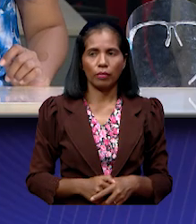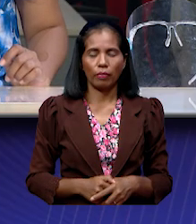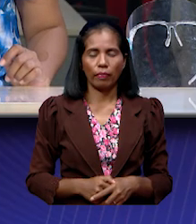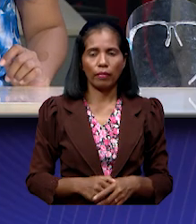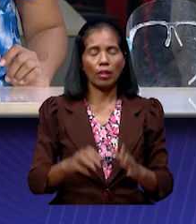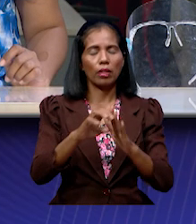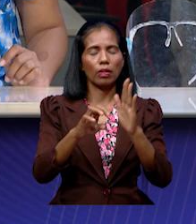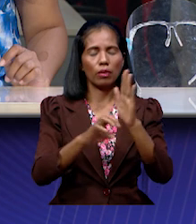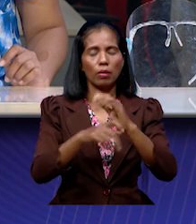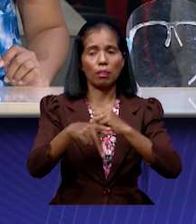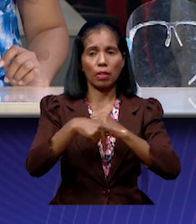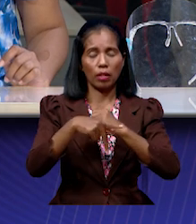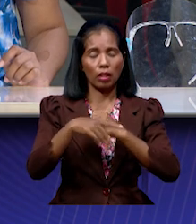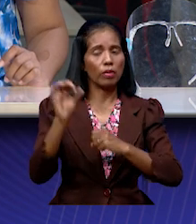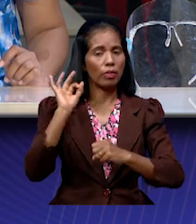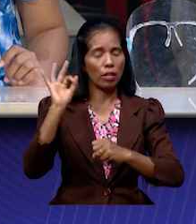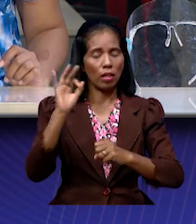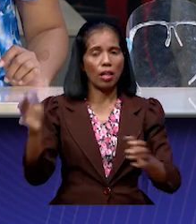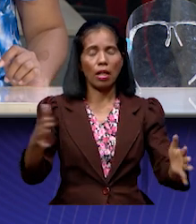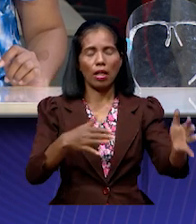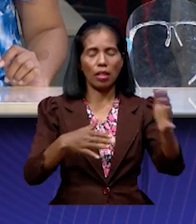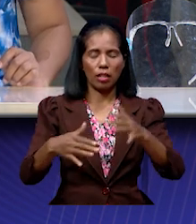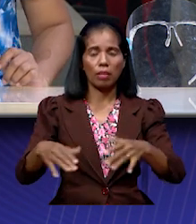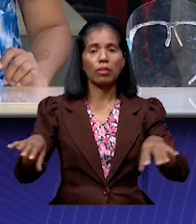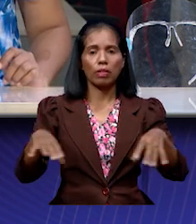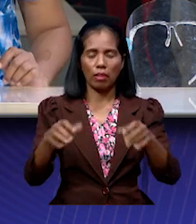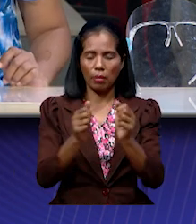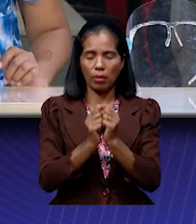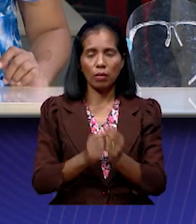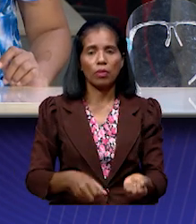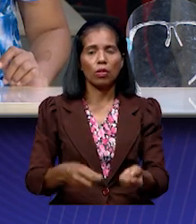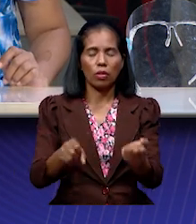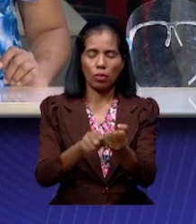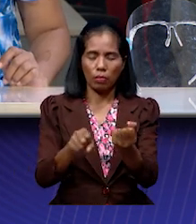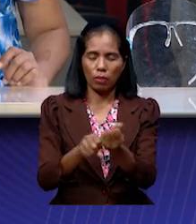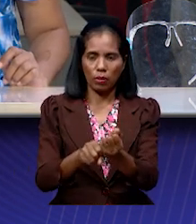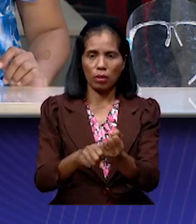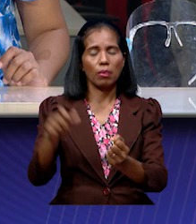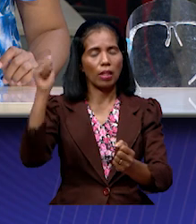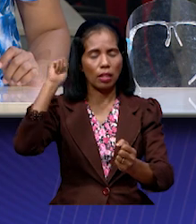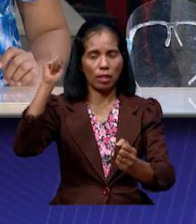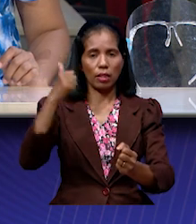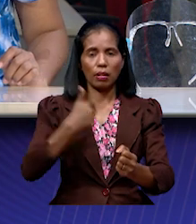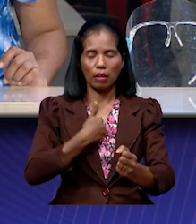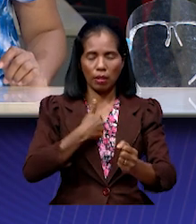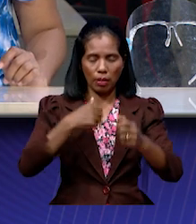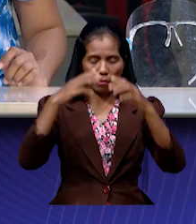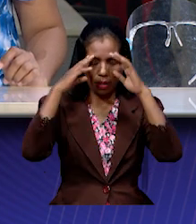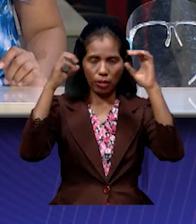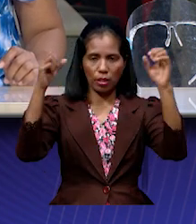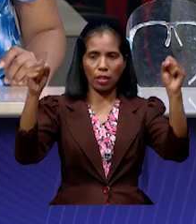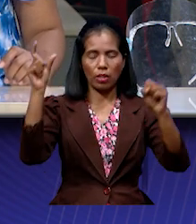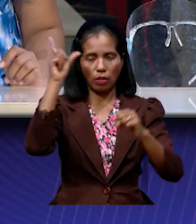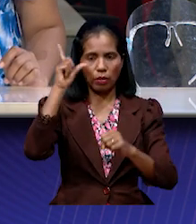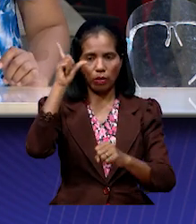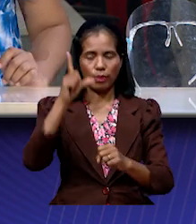Prefeitura Fretilin posto na infeto ha liber forza ia sukulahane, wadi fu apoio ba candidato Presidente Repubblica Francisco Guterres